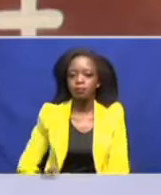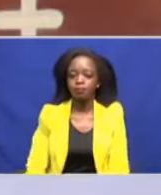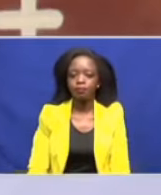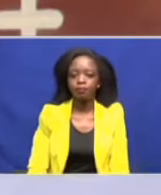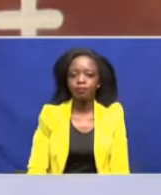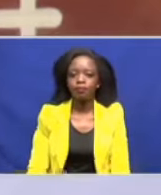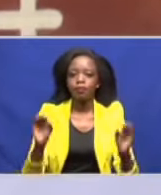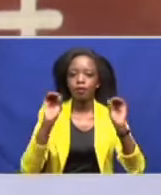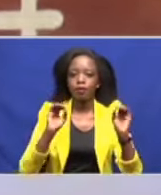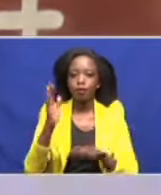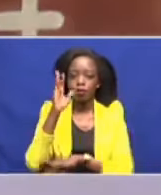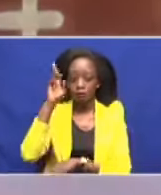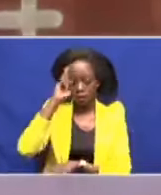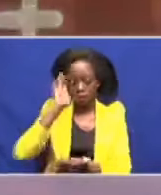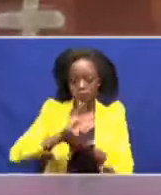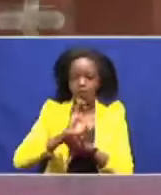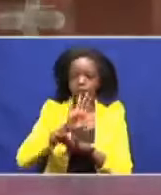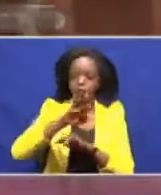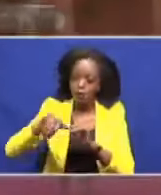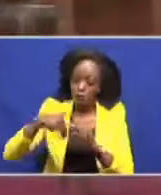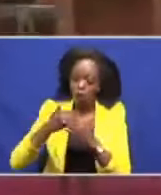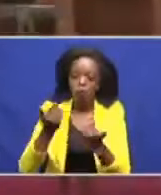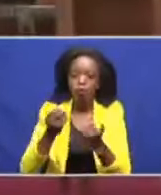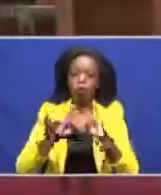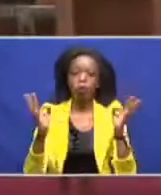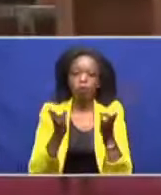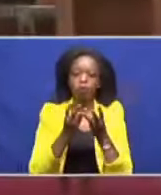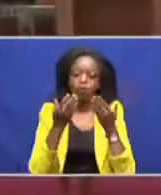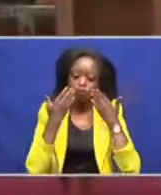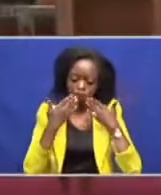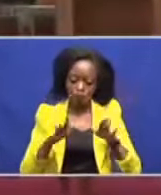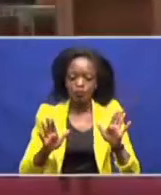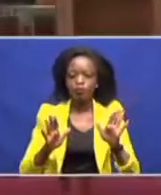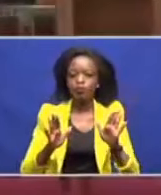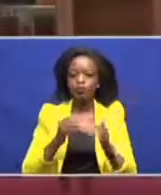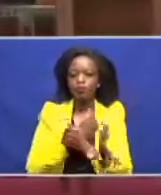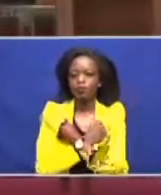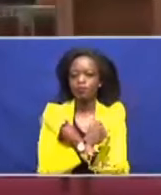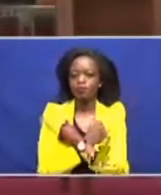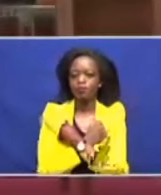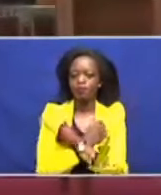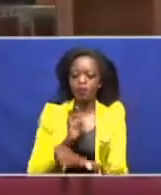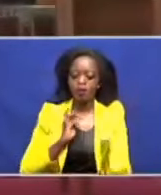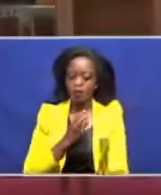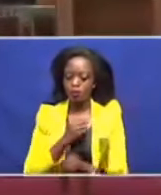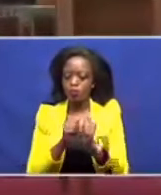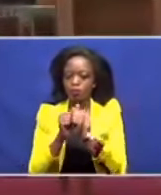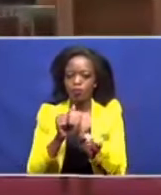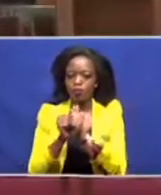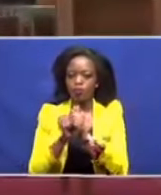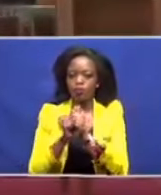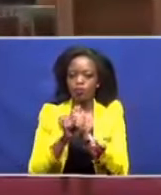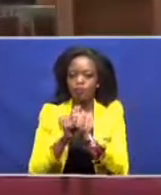Bwana, mkansalako kote duniani, kamilishe katika upendo. Sisi pamoja na Baba Mtakatifu